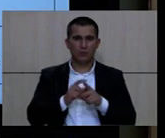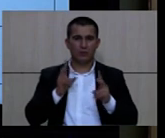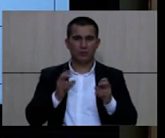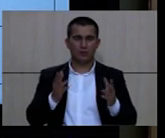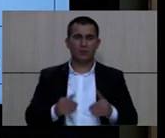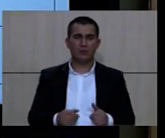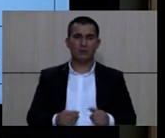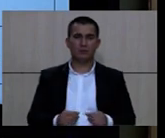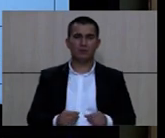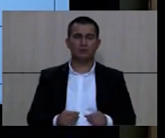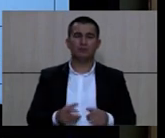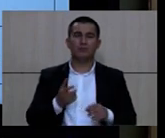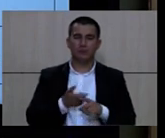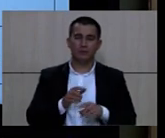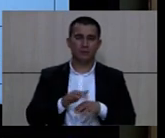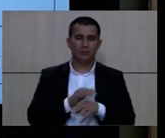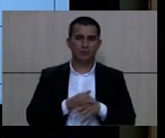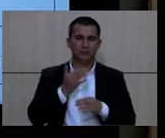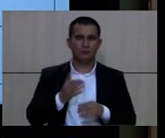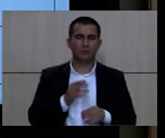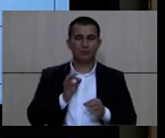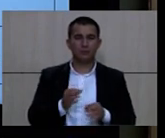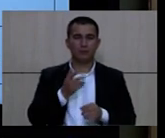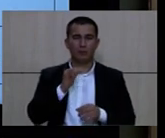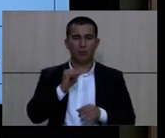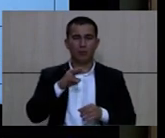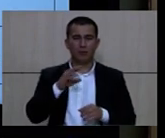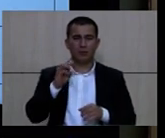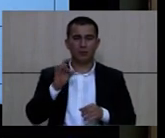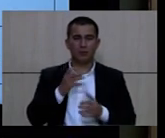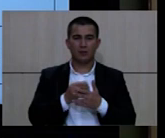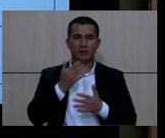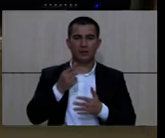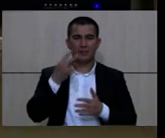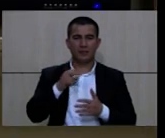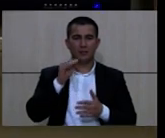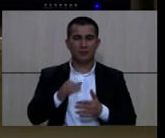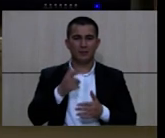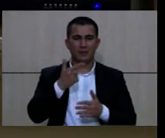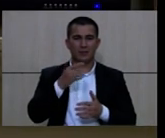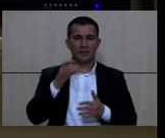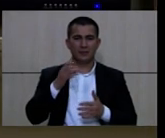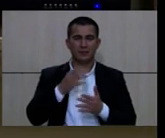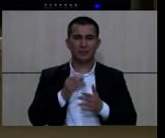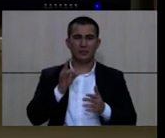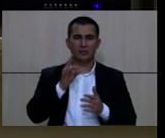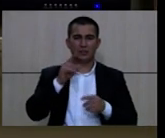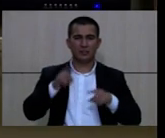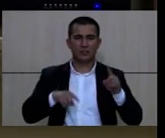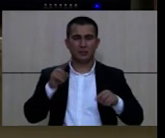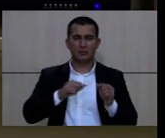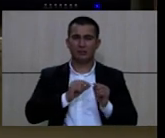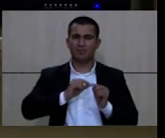edi? Barakalla, ultra tovush bu 20 ming gersdan katta bo'lgan chastotali tovushlar.